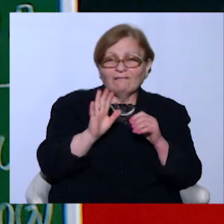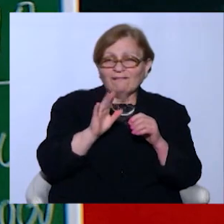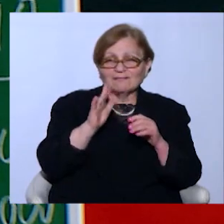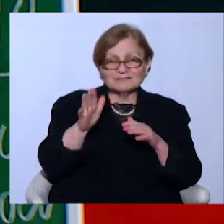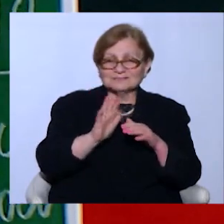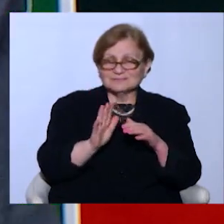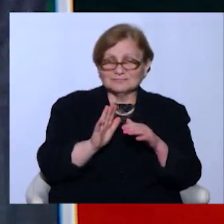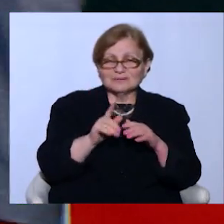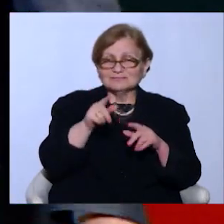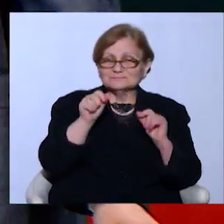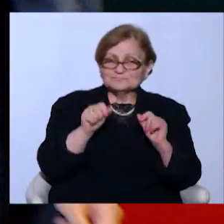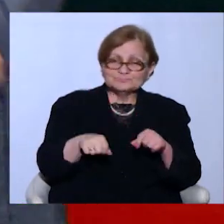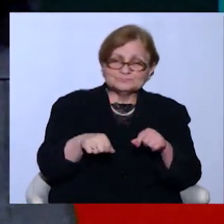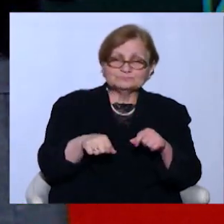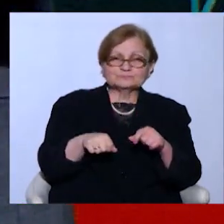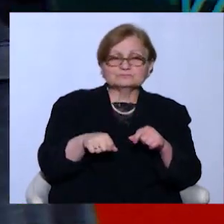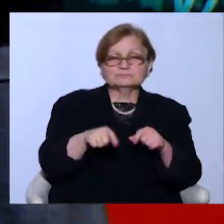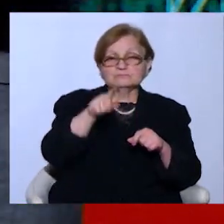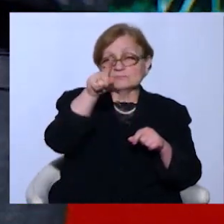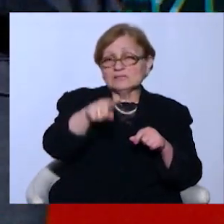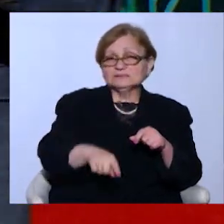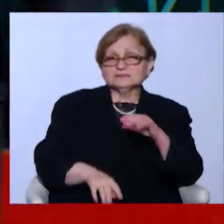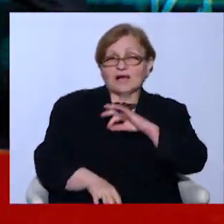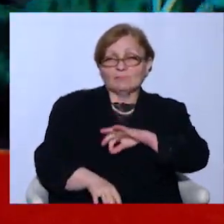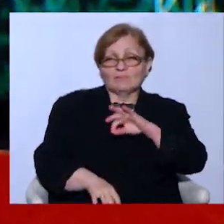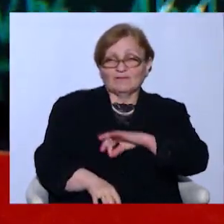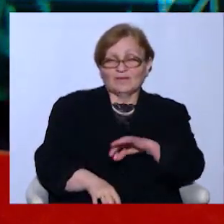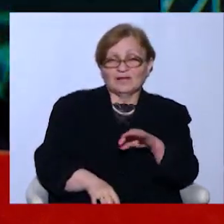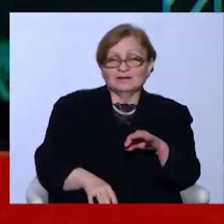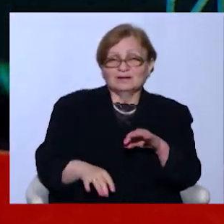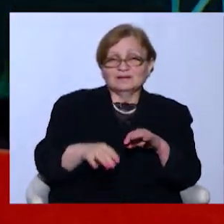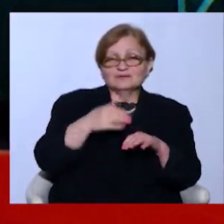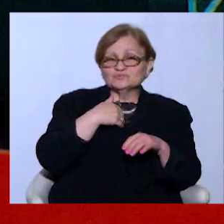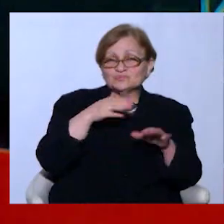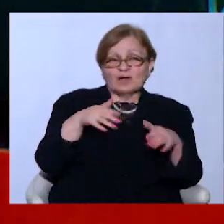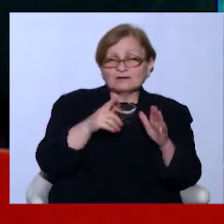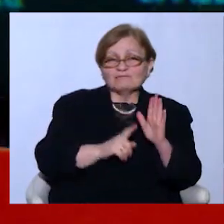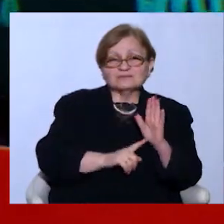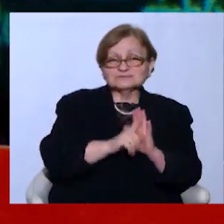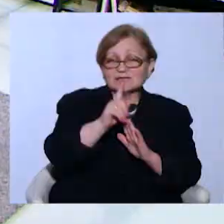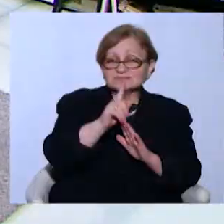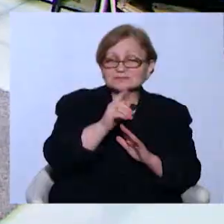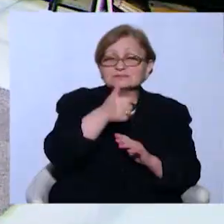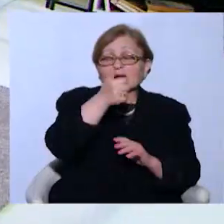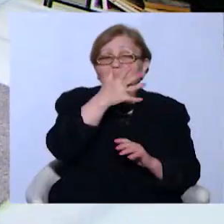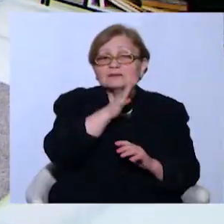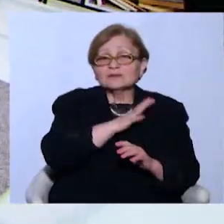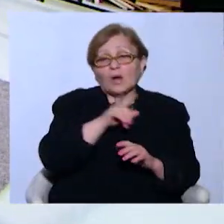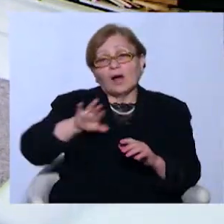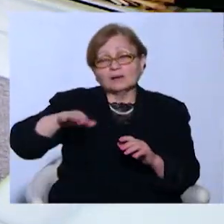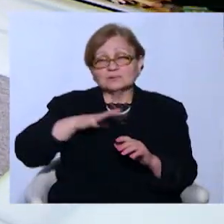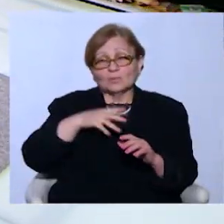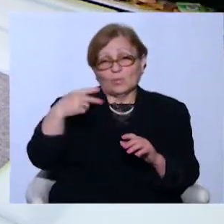ამოცანაზე. შეგიძლიათ ეს ფორმულებს გამოიყენოთ, ოღონდ რა თქმა უნდა აქ ჩვენ არ გვაქვს არც საწყისი რაოდენობა, არც ნუ გვაქვს რა